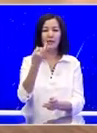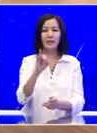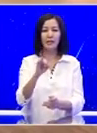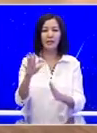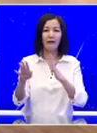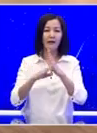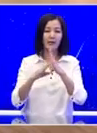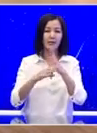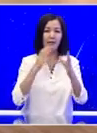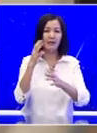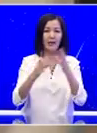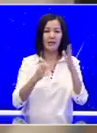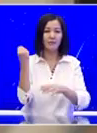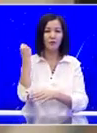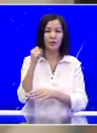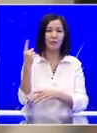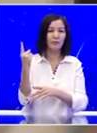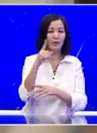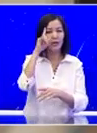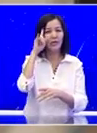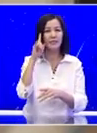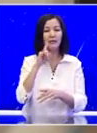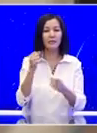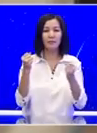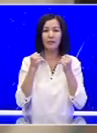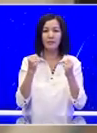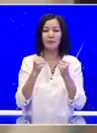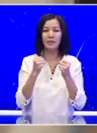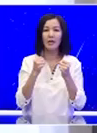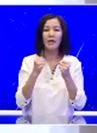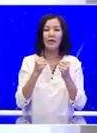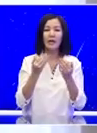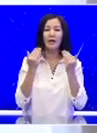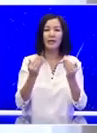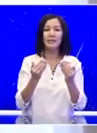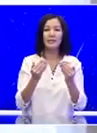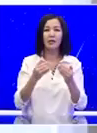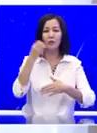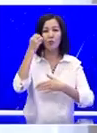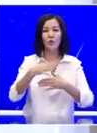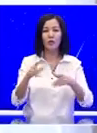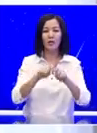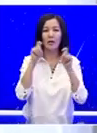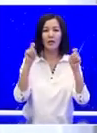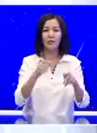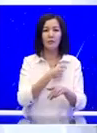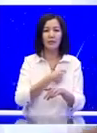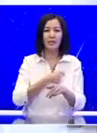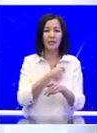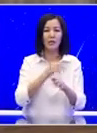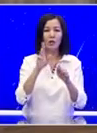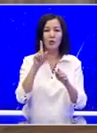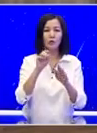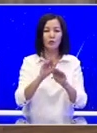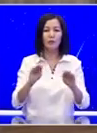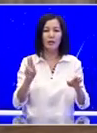Кёкушинкай каратэдан әлем чемпионы атанған тұңғыш қазақ. Кейінгі жылдары шығыс жекпе-жек өнерін дәріптейтін орталық ашып бапкер болып келеді. Қазір оның 100-ге жуық шәкірті